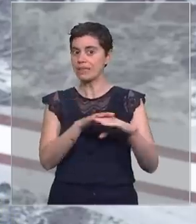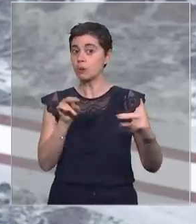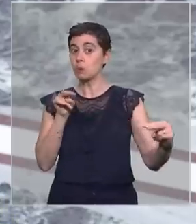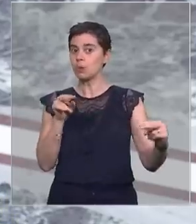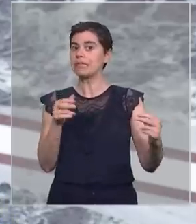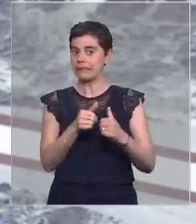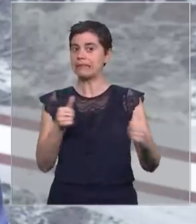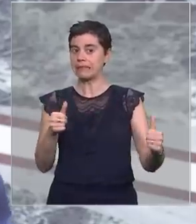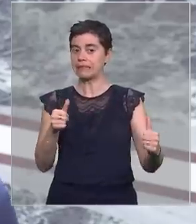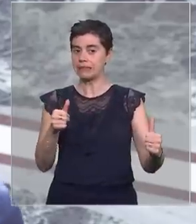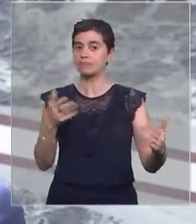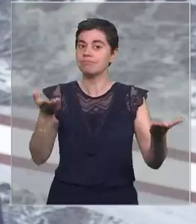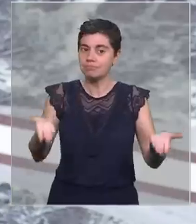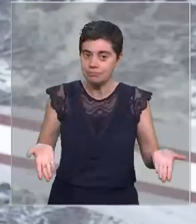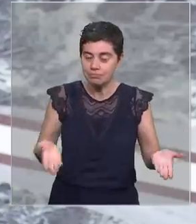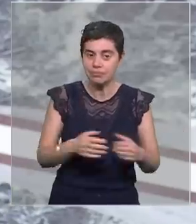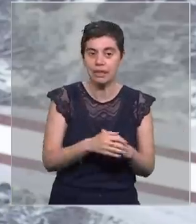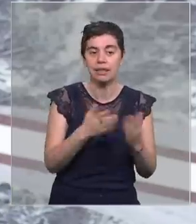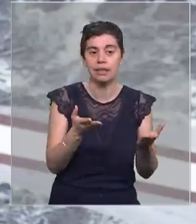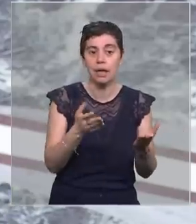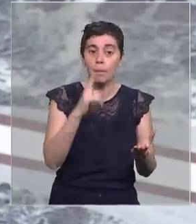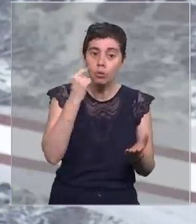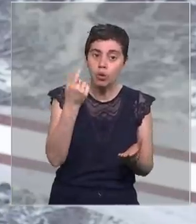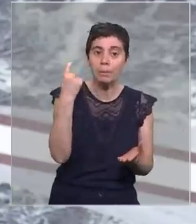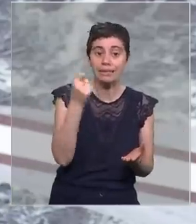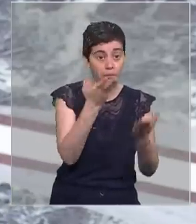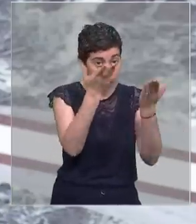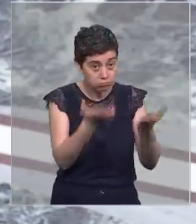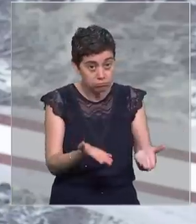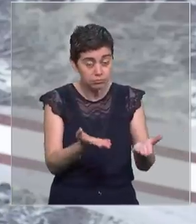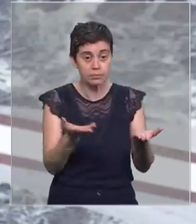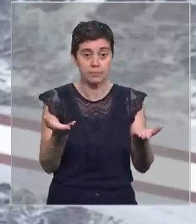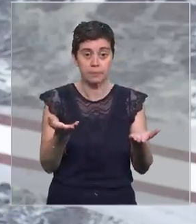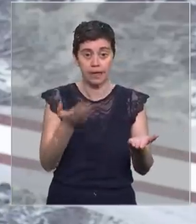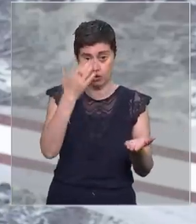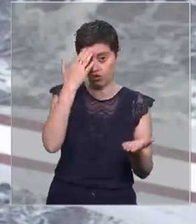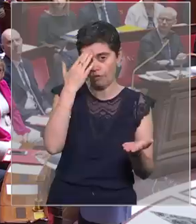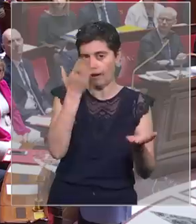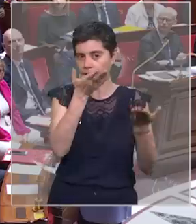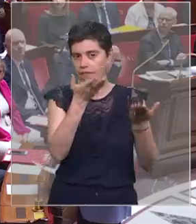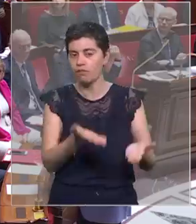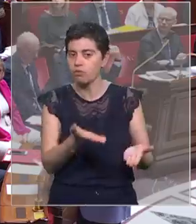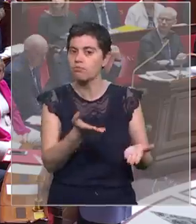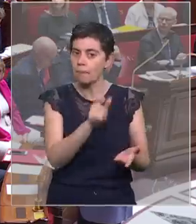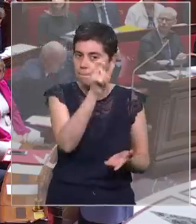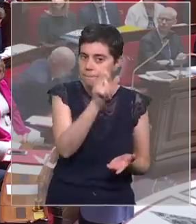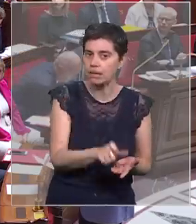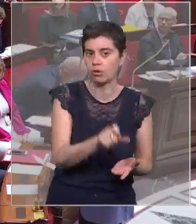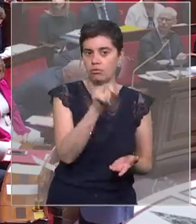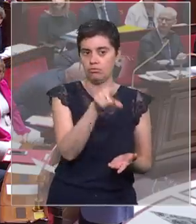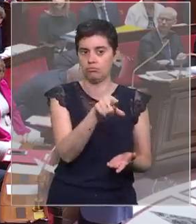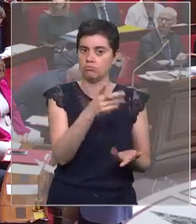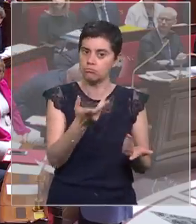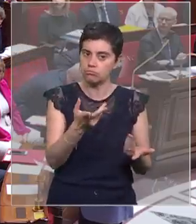l'indépendance d'un territoire de la République. Mais Monsieur le Président Brotherson, je connais en vous un parlementaire profondément